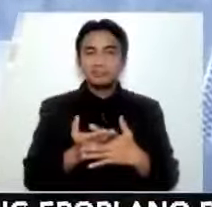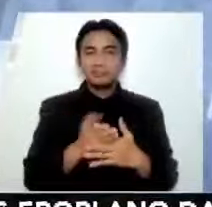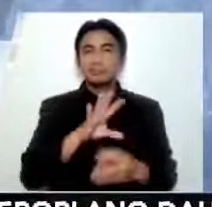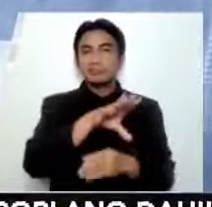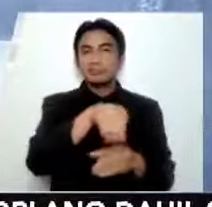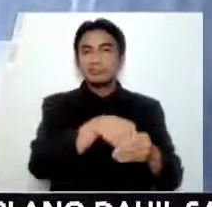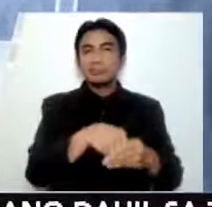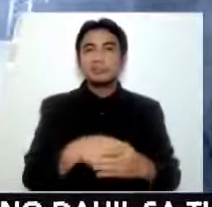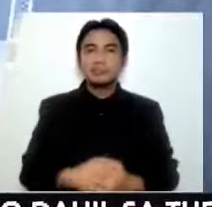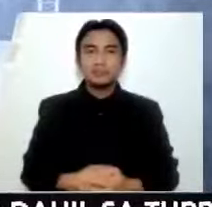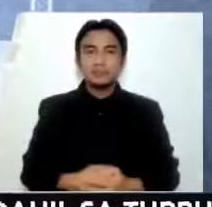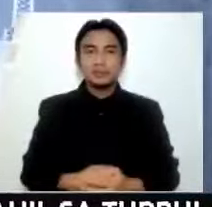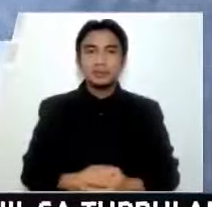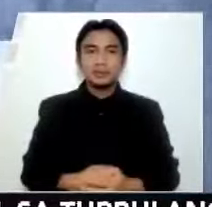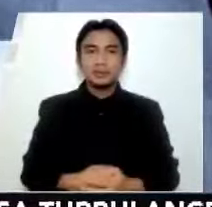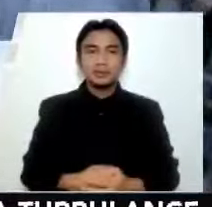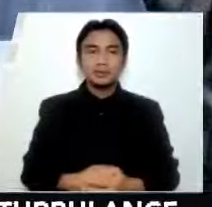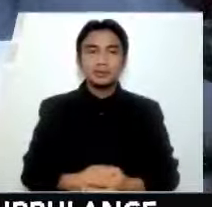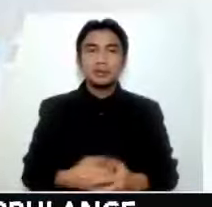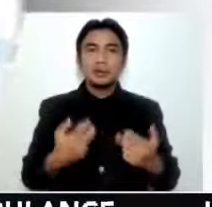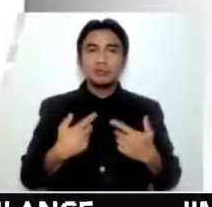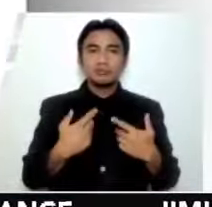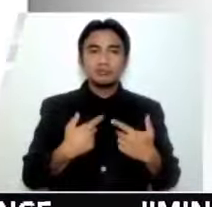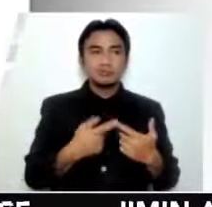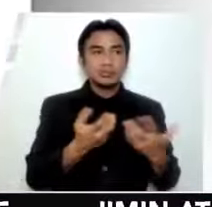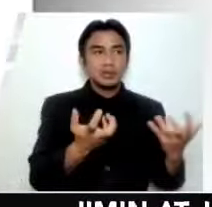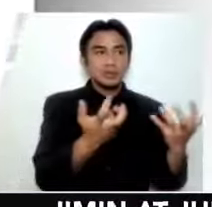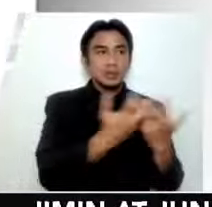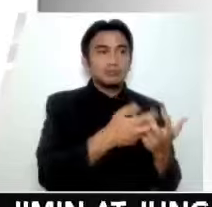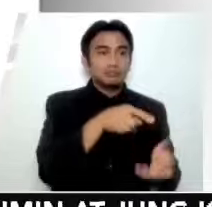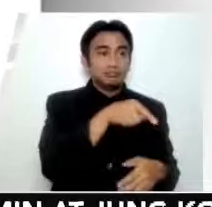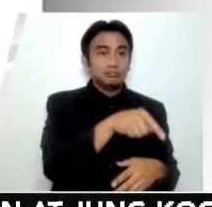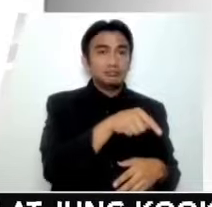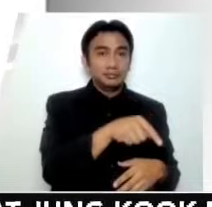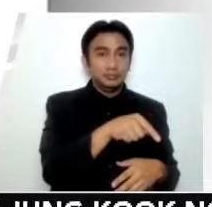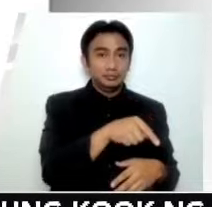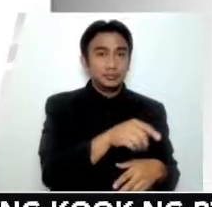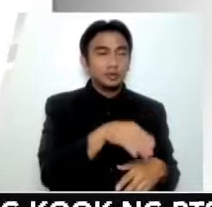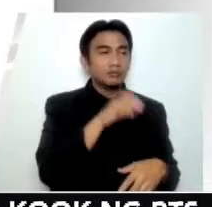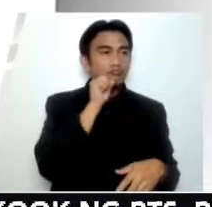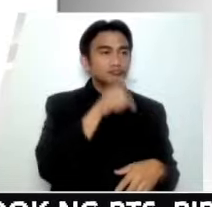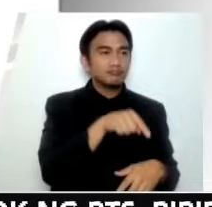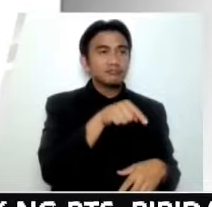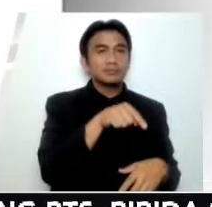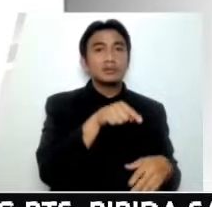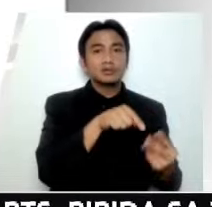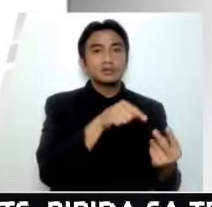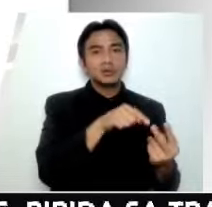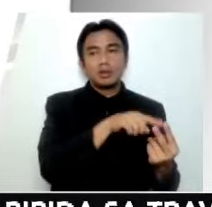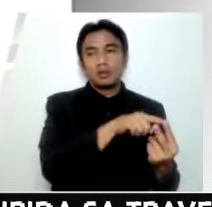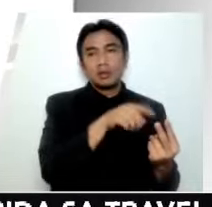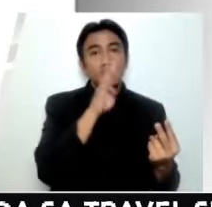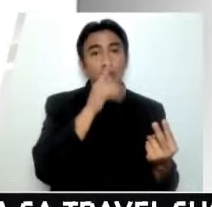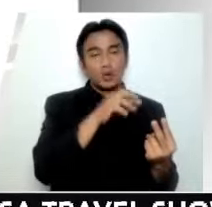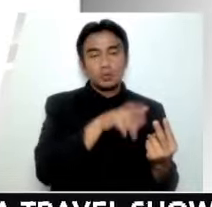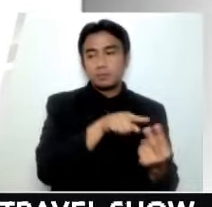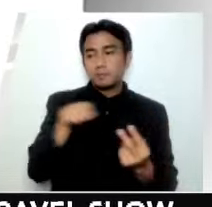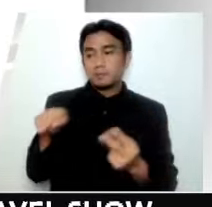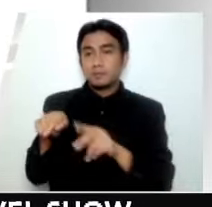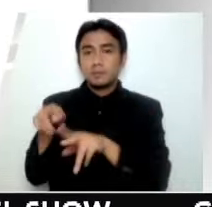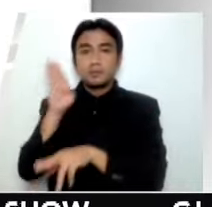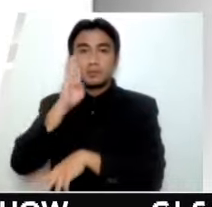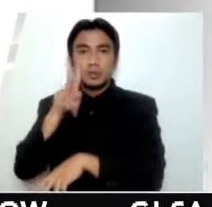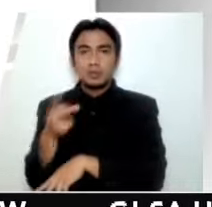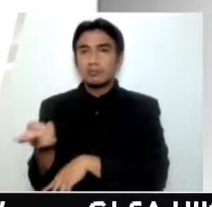ang nagmatch sa isang Chinese national. Ang fingerprint ng kapatid ng Mayora na si Wesley Liel Goh nagmatch naman